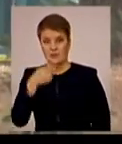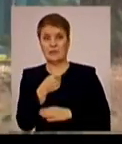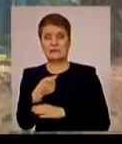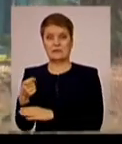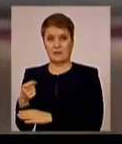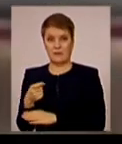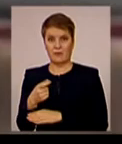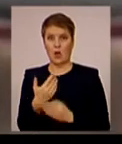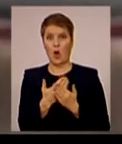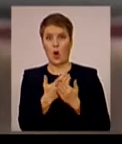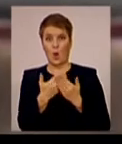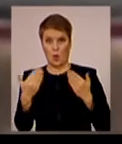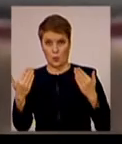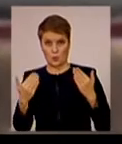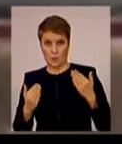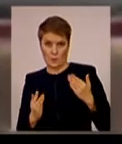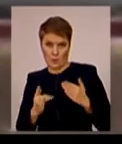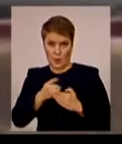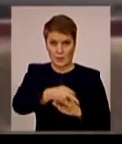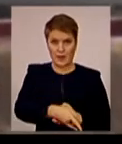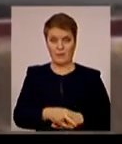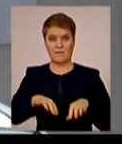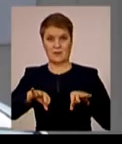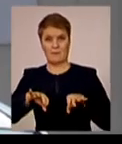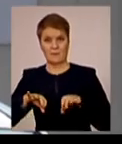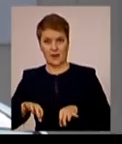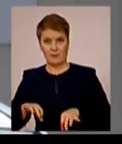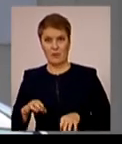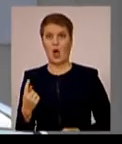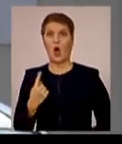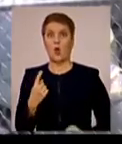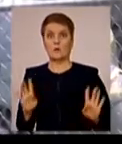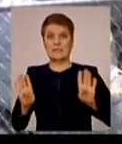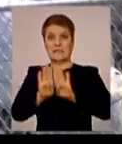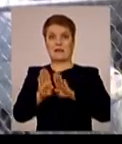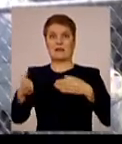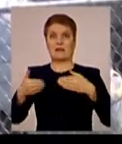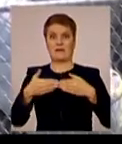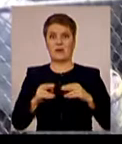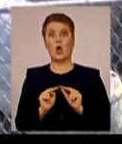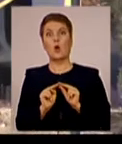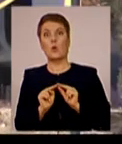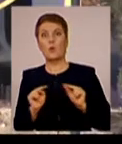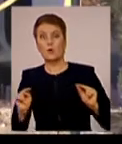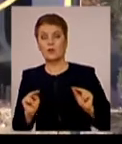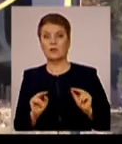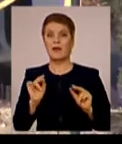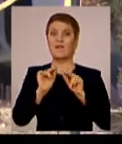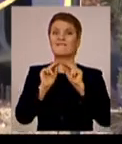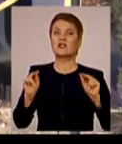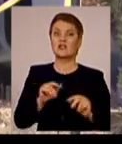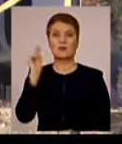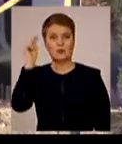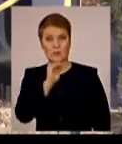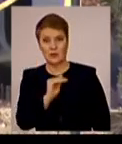CNN, огорожу він протаранив на пікапі. Охоронці навчального закладу заблокували двері. Учні й учителі сховалися під партами. Чоловік стріляв по вікнах